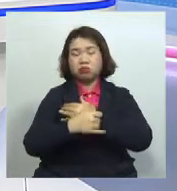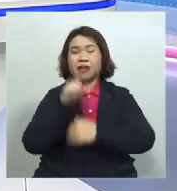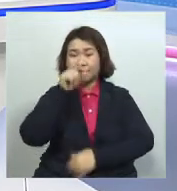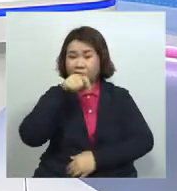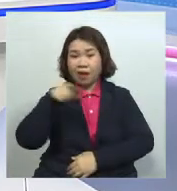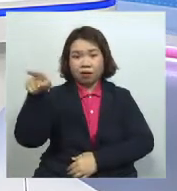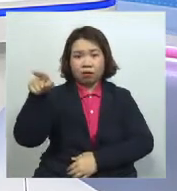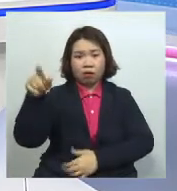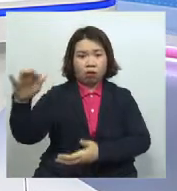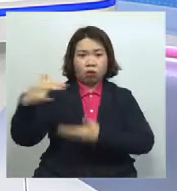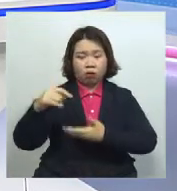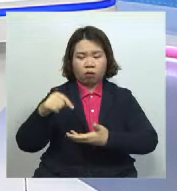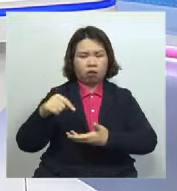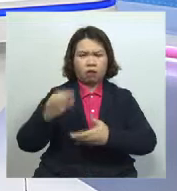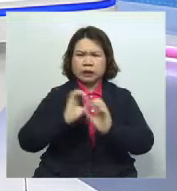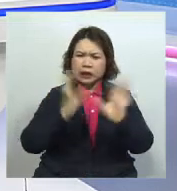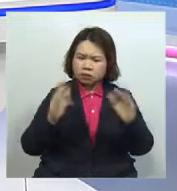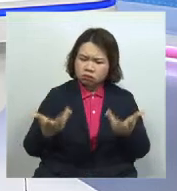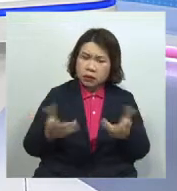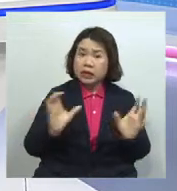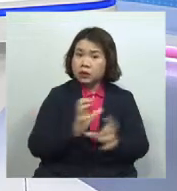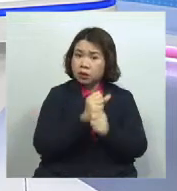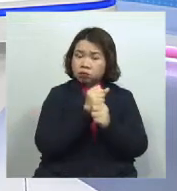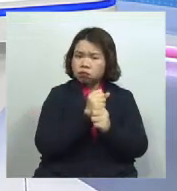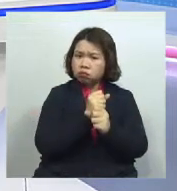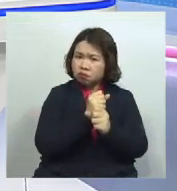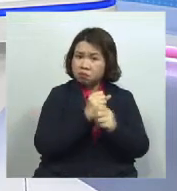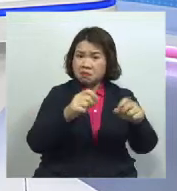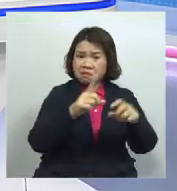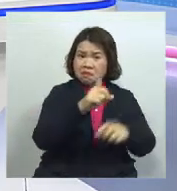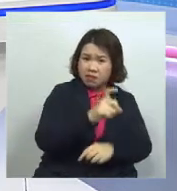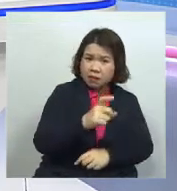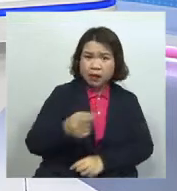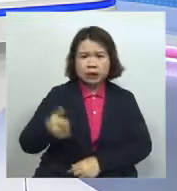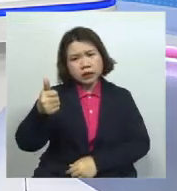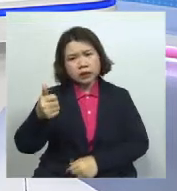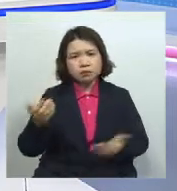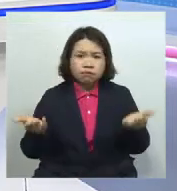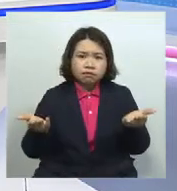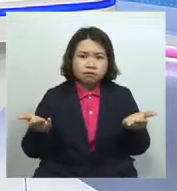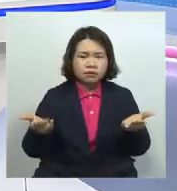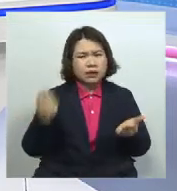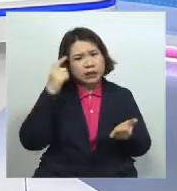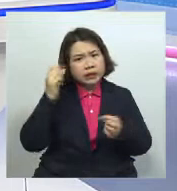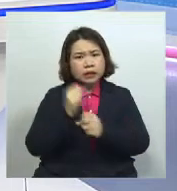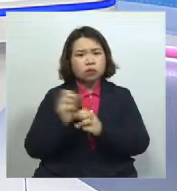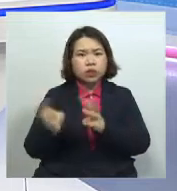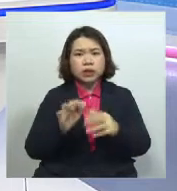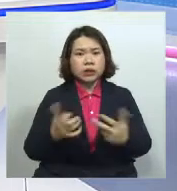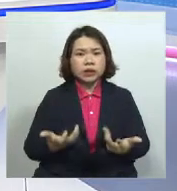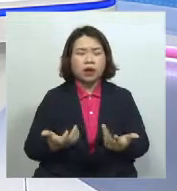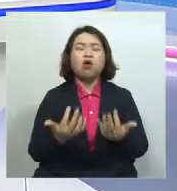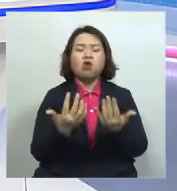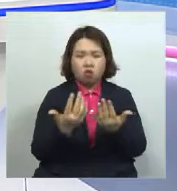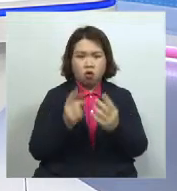Zealandที่ตอนนี้ก็ยังไม่มคามชัดเจนวาก็ตอร์จะให้เป็บัตรเสียหรอวาจะเอามาทำอย่ไรนะคะเด๋ว